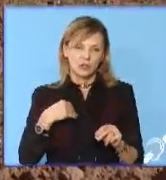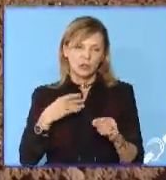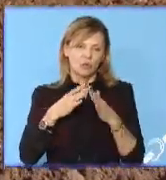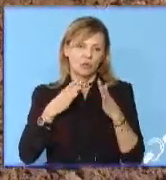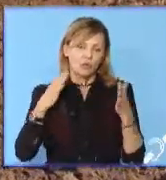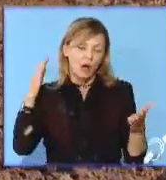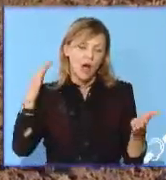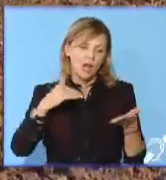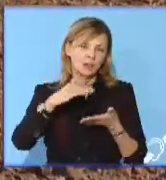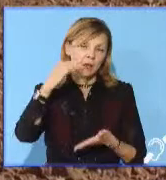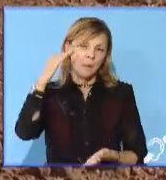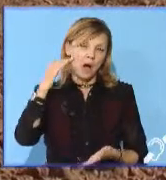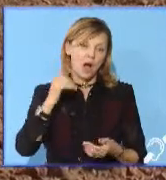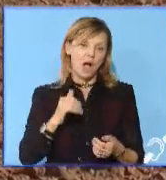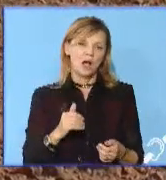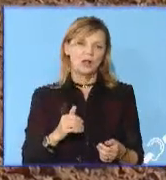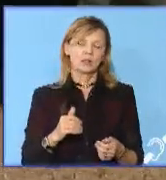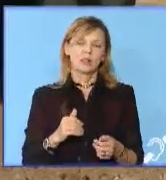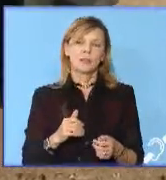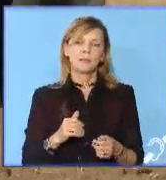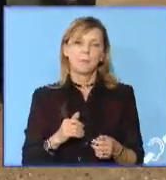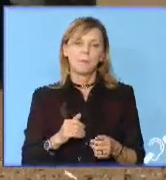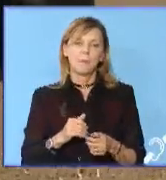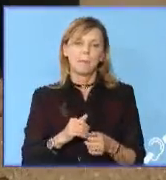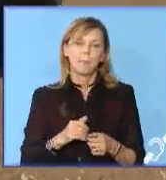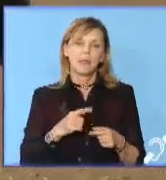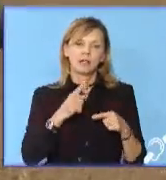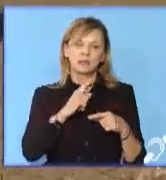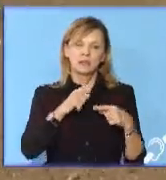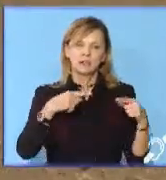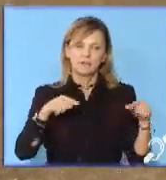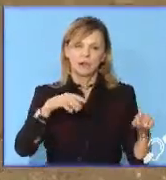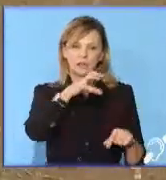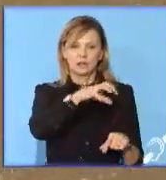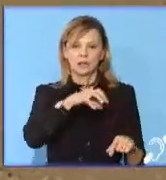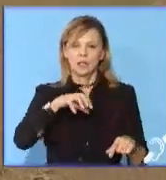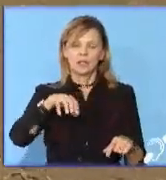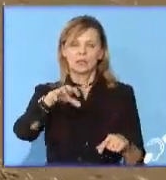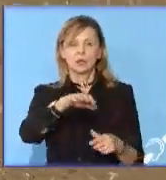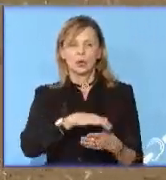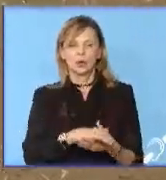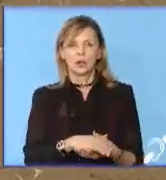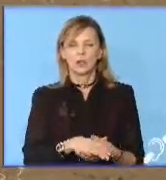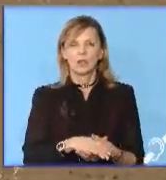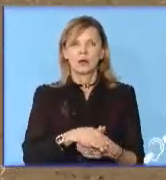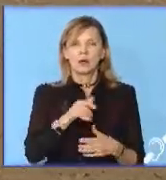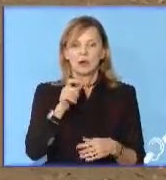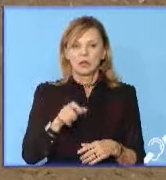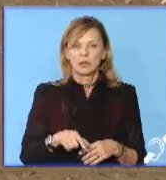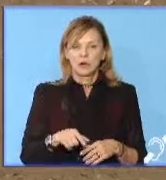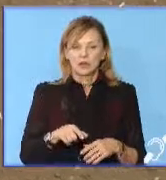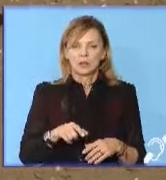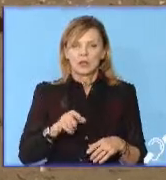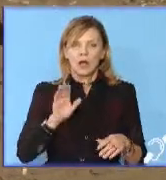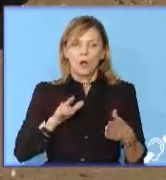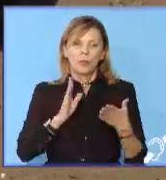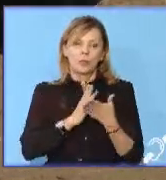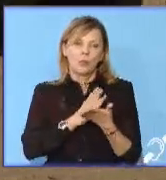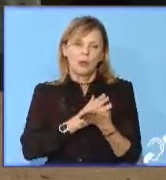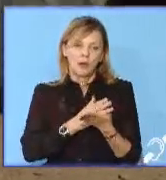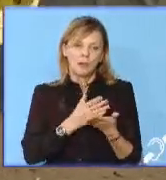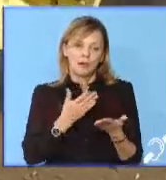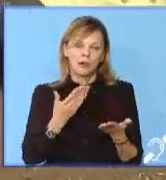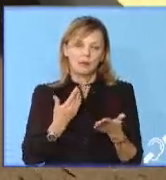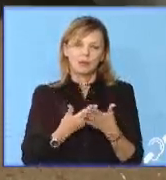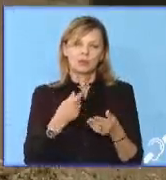adică secetă moderată, secetă puternică și chiar secetă excesivă. Fermierii nu sunt loviți doar de secetă, ci și de faptul